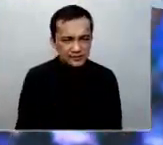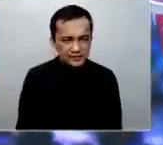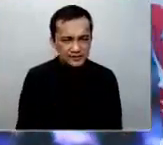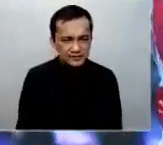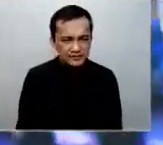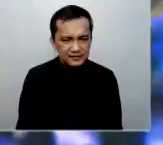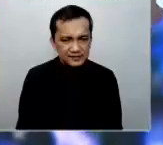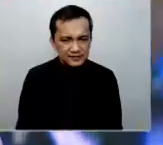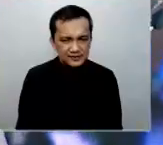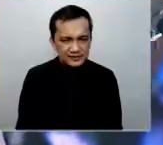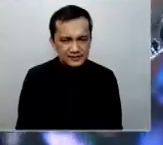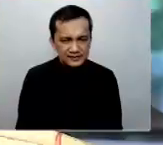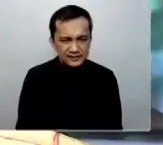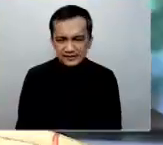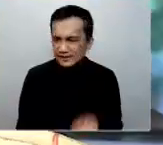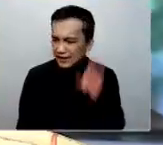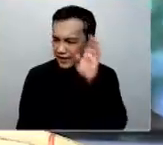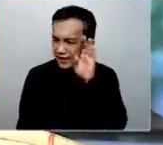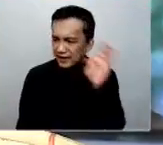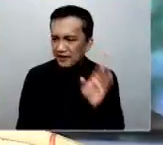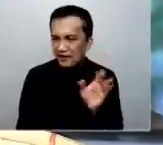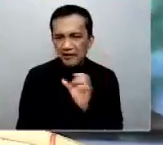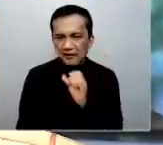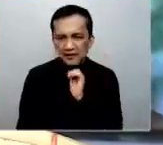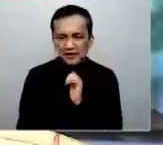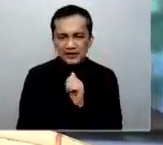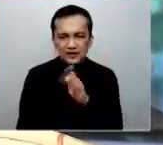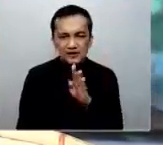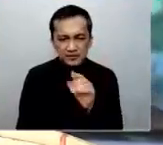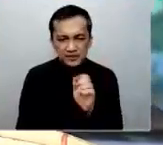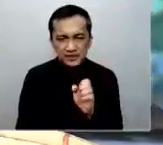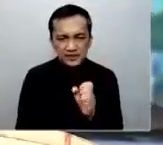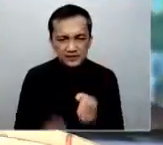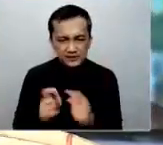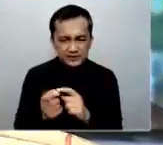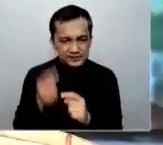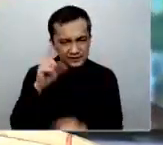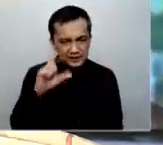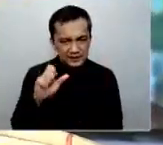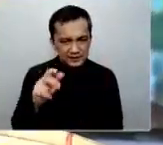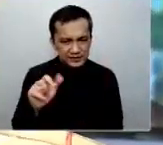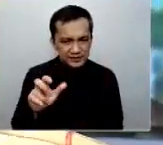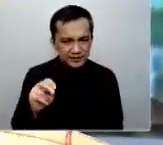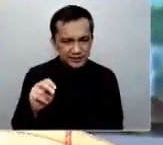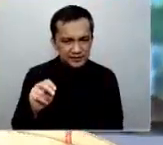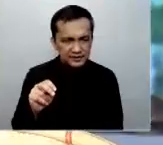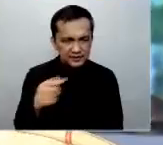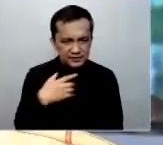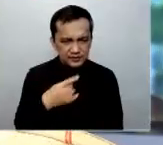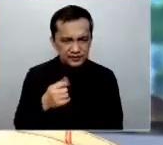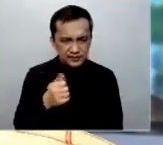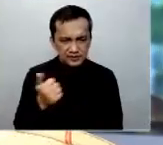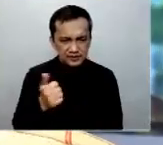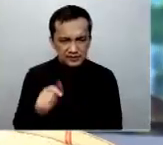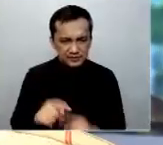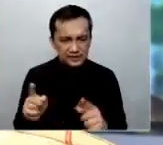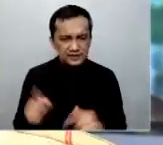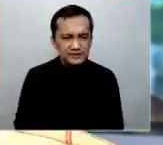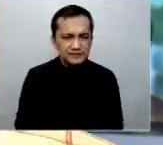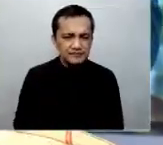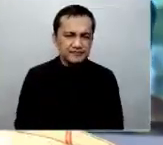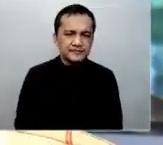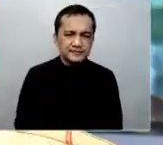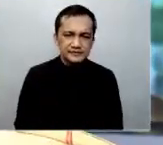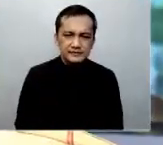Iba yun. Lecha flan? Akala ko ube cheese. Hindi, kasi nauso yung ube cheese. Lecha flan? Gusto ko rin yun. Type ko rin yun. Pero iba siya. Ay, nako, ang sarap. Diba? Okay.